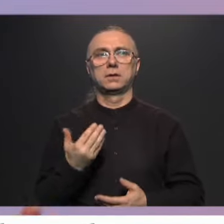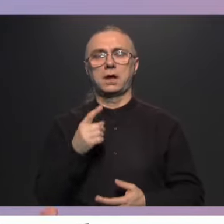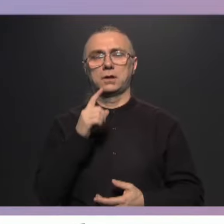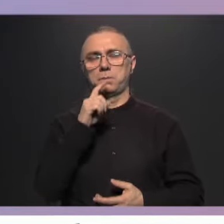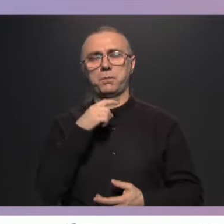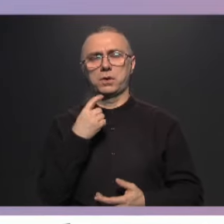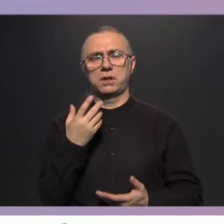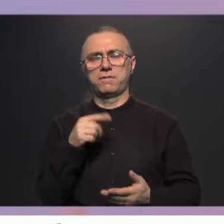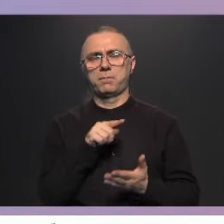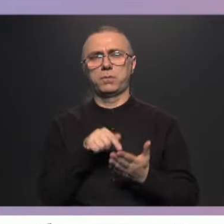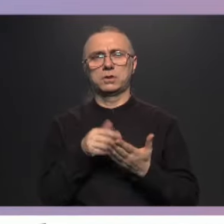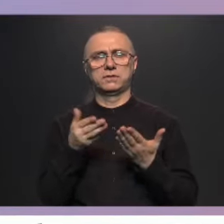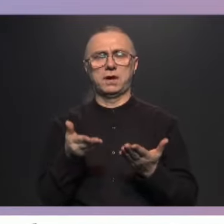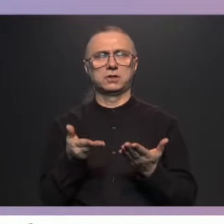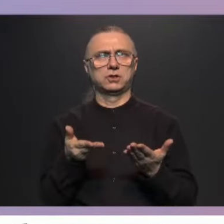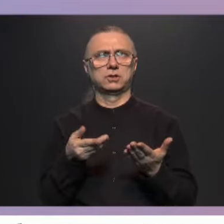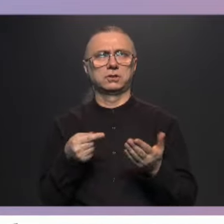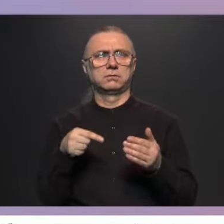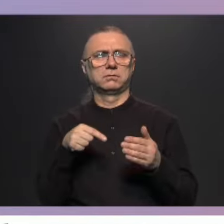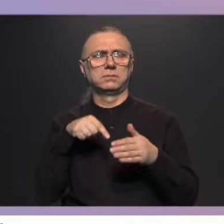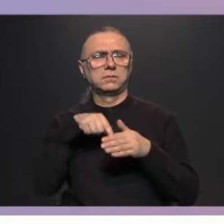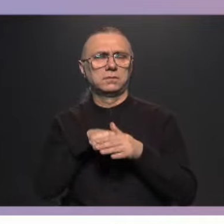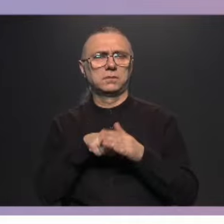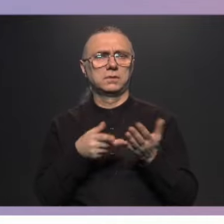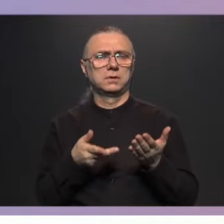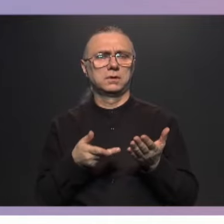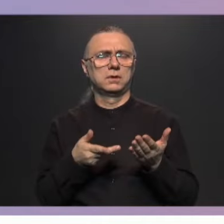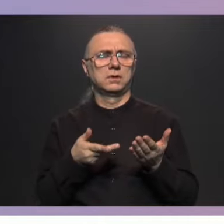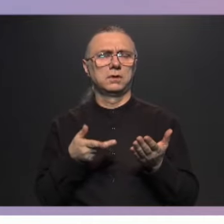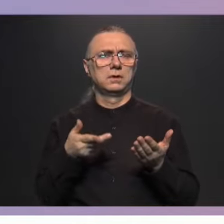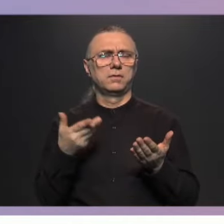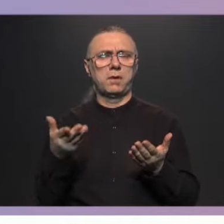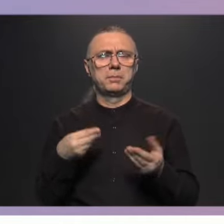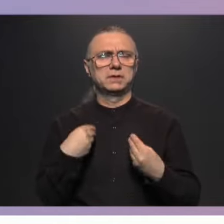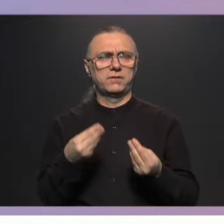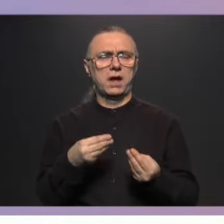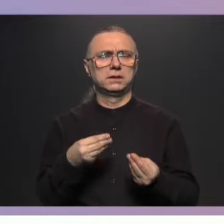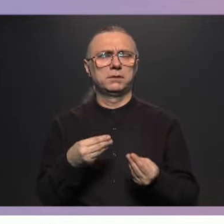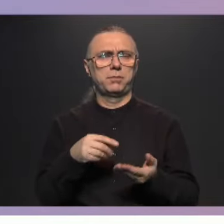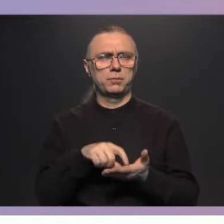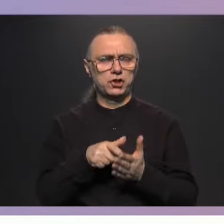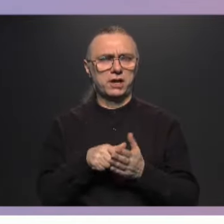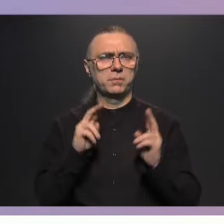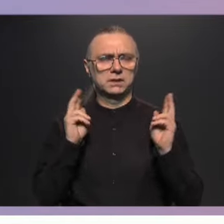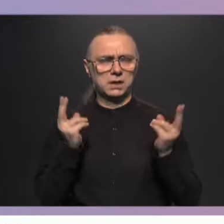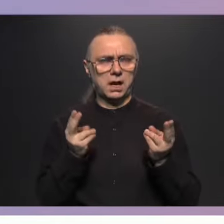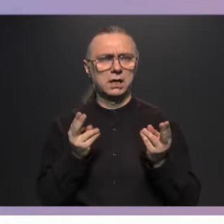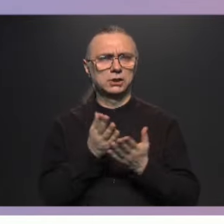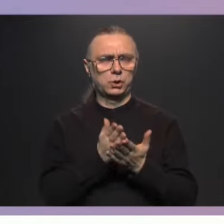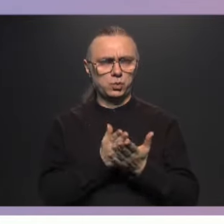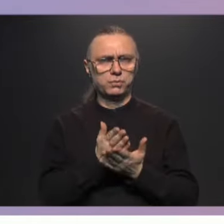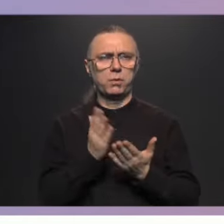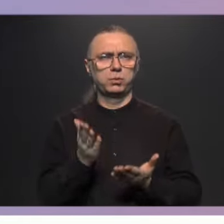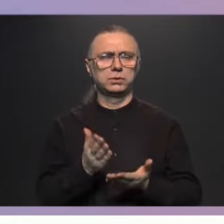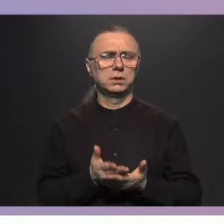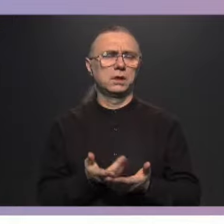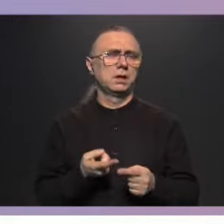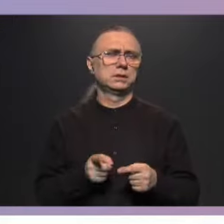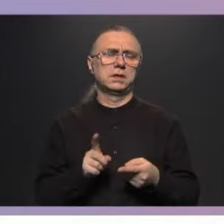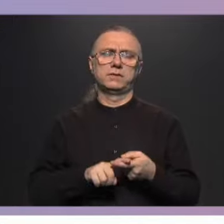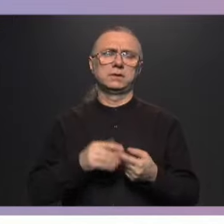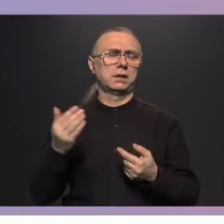понял контекст. Если вам предоставляют помещение, да? Служба будет в монастыре. Нет, панихида. Да, панихида. То есть, или это будет, если это монастырь,